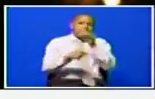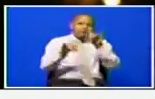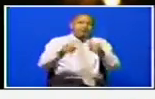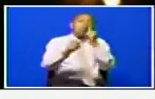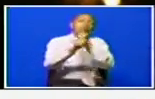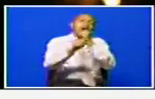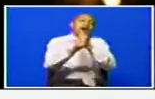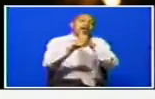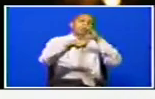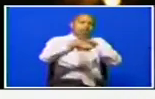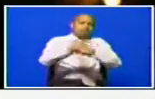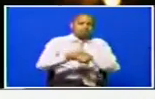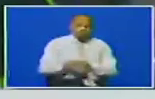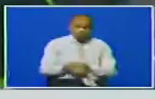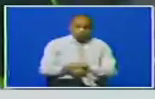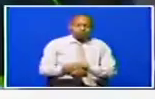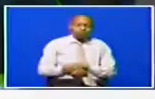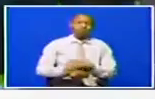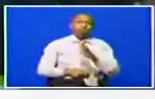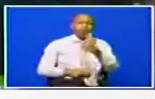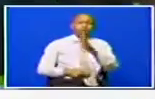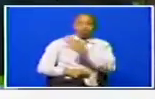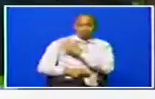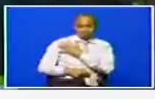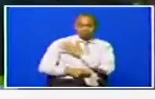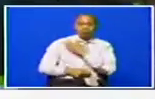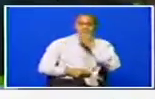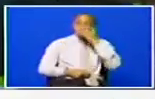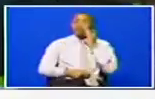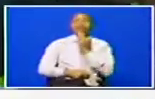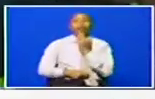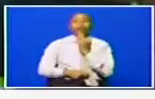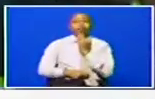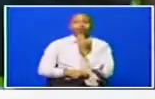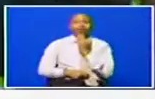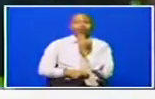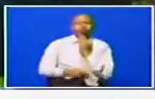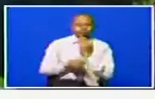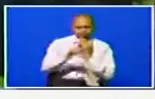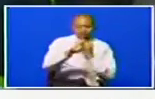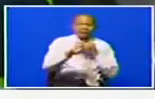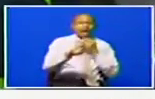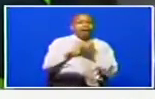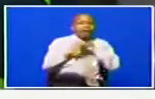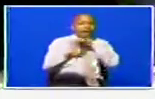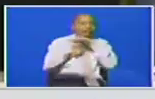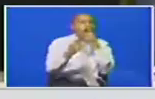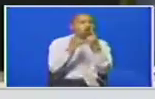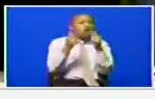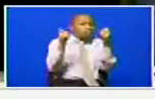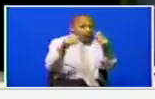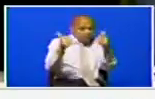Joy, wale wana NASA pale, wawakilishi Mdavadi ndio wamezungumza. Ndio. Raila hakuzungumza. na hawakutoa ujumbe